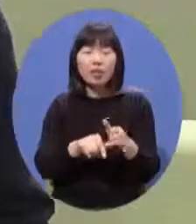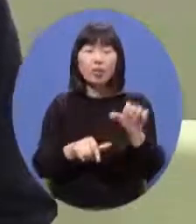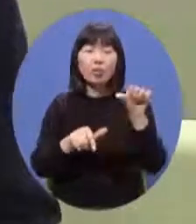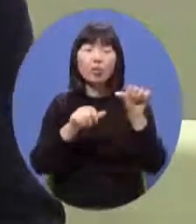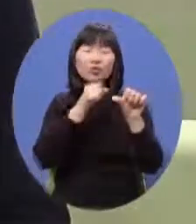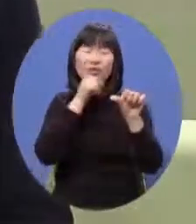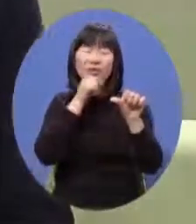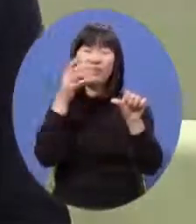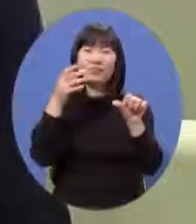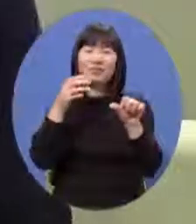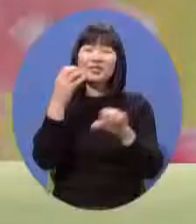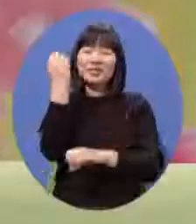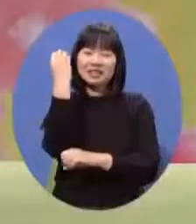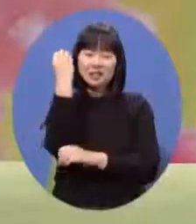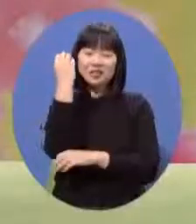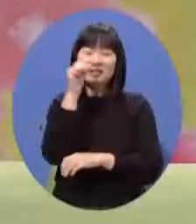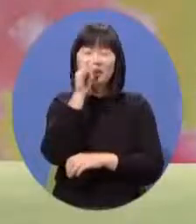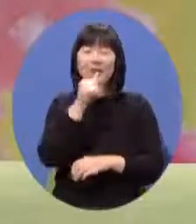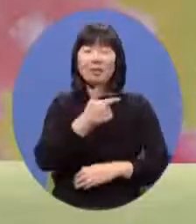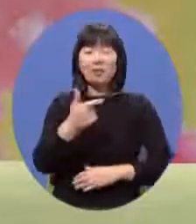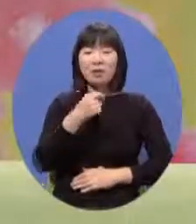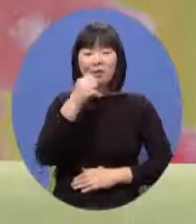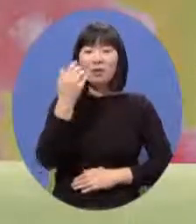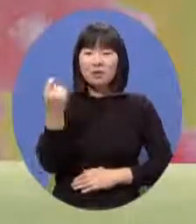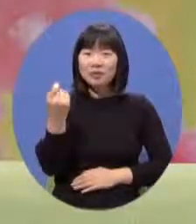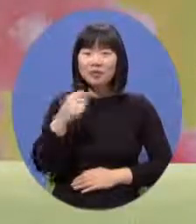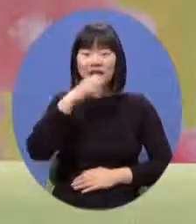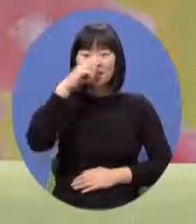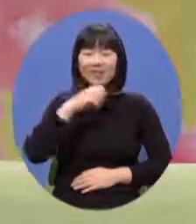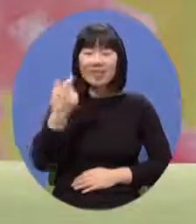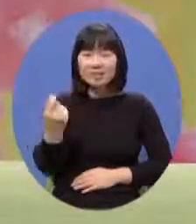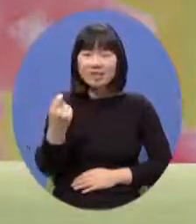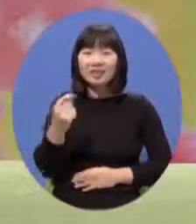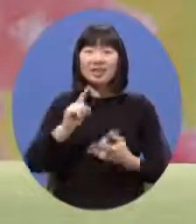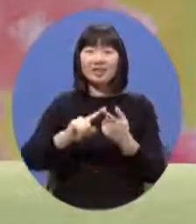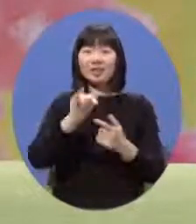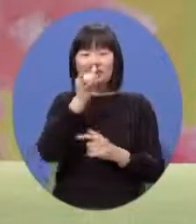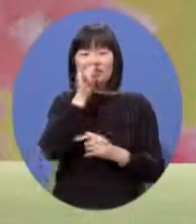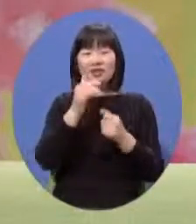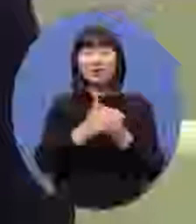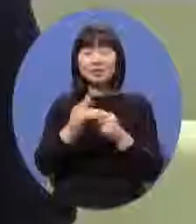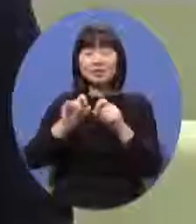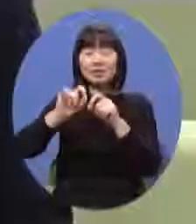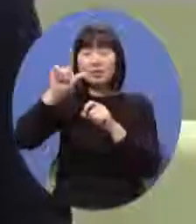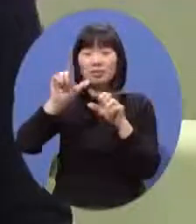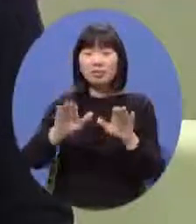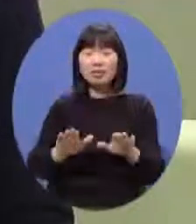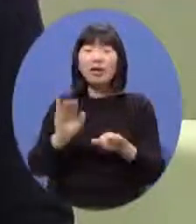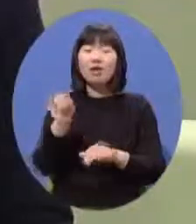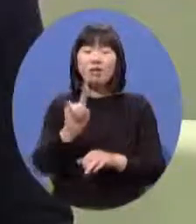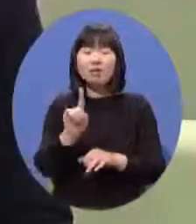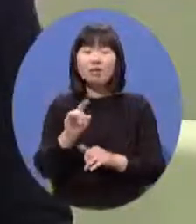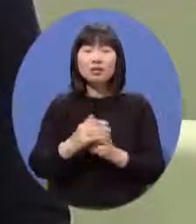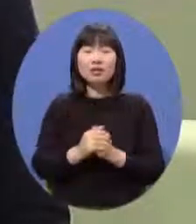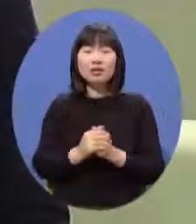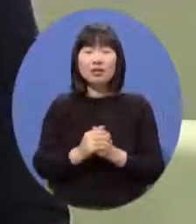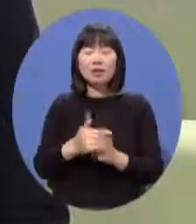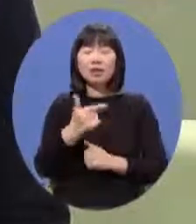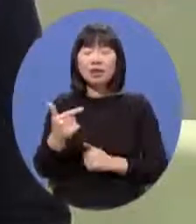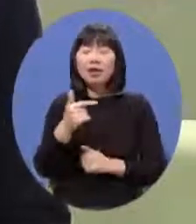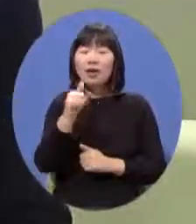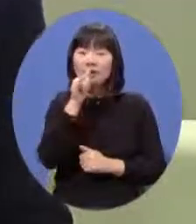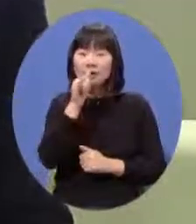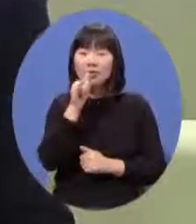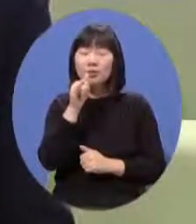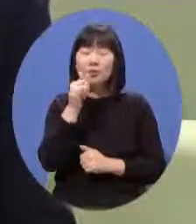척도로 해요. 그래서 이제 매우 그렇다, 뭐 그저 그렇다, 뭐 이런 것들이 네. 있잖아요. 그래서 대부분 어떤 그 매우 그렇다나